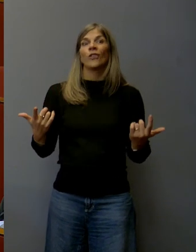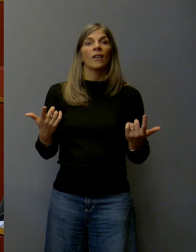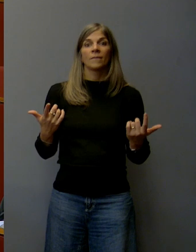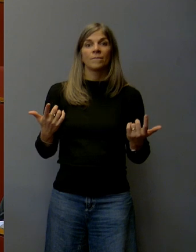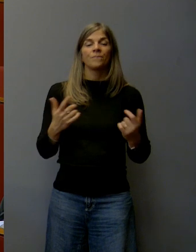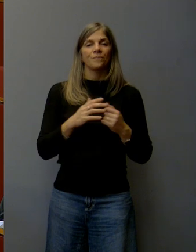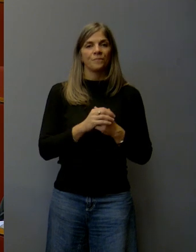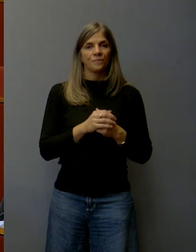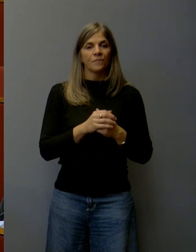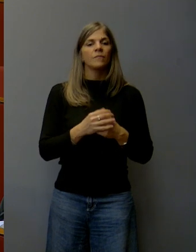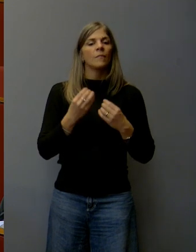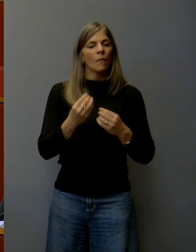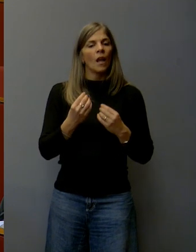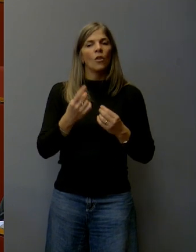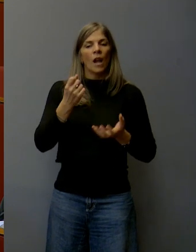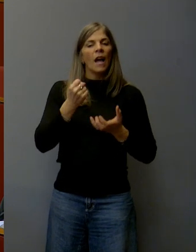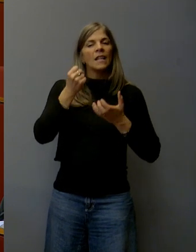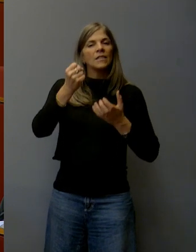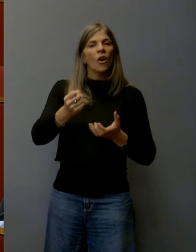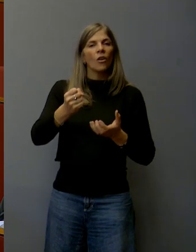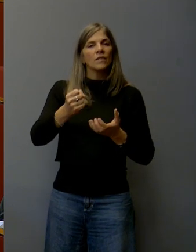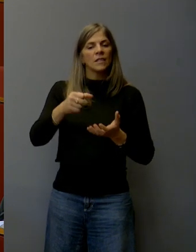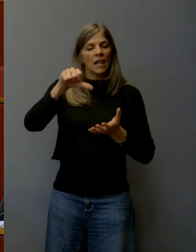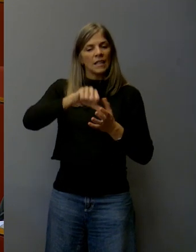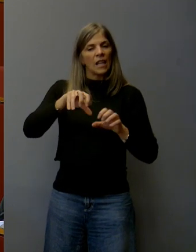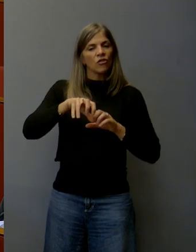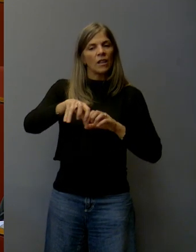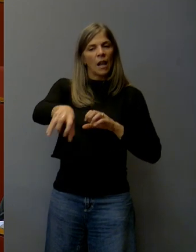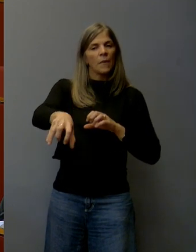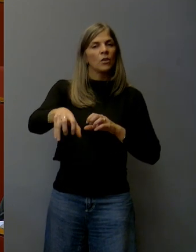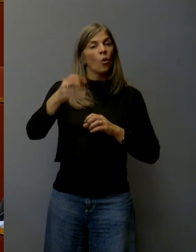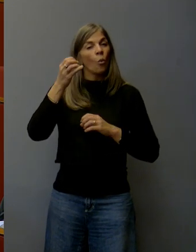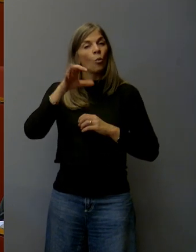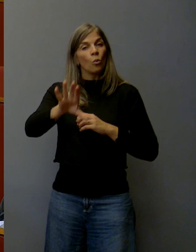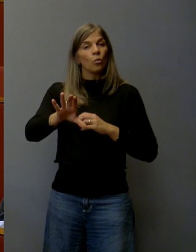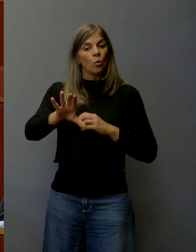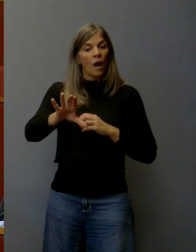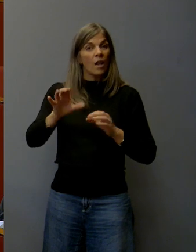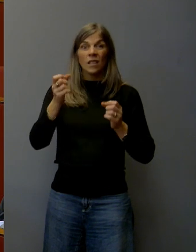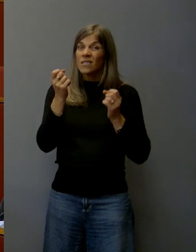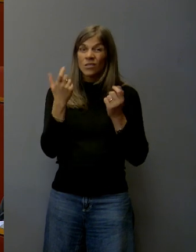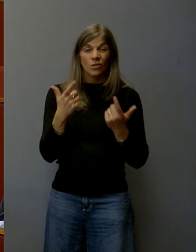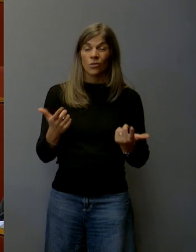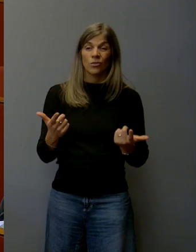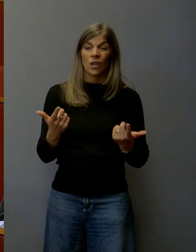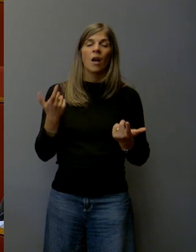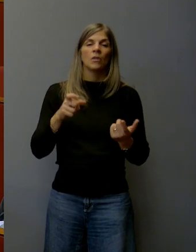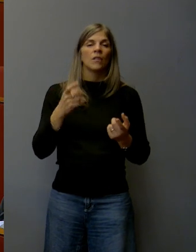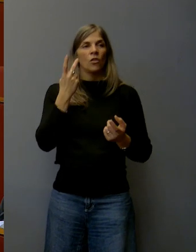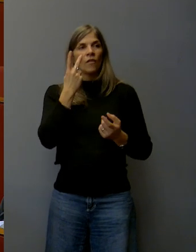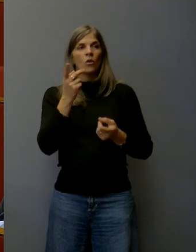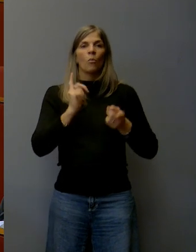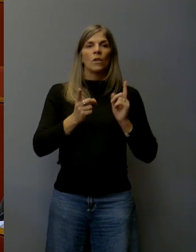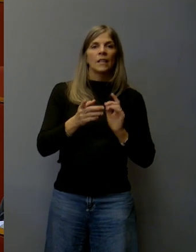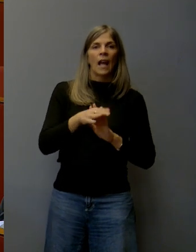risorse sul decentramento culturale e io insisto perché a volte la politica quella didastro o quella di sinistra la si vede in questi